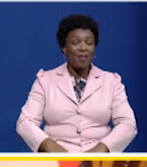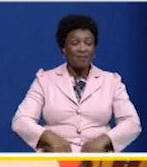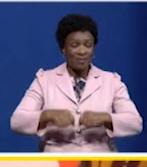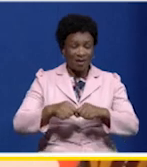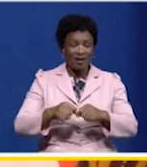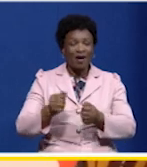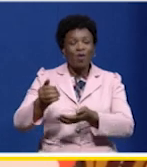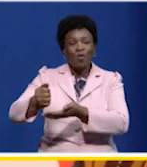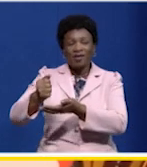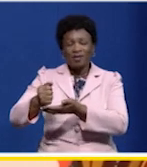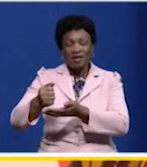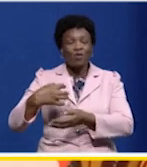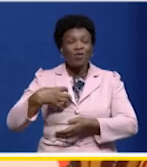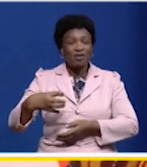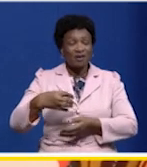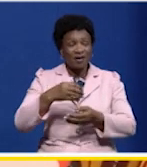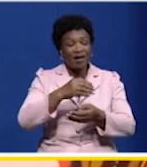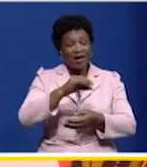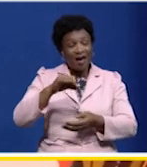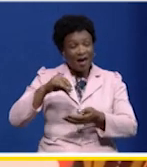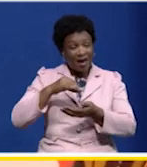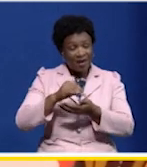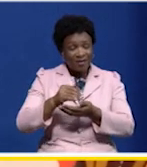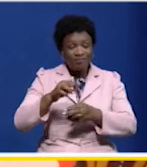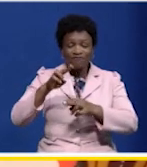wia ya ardh akak na